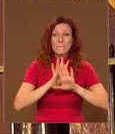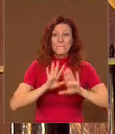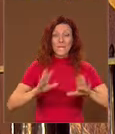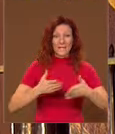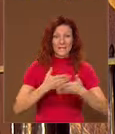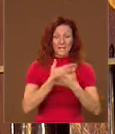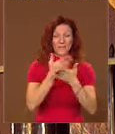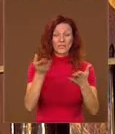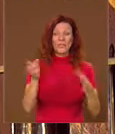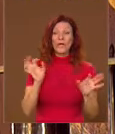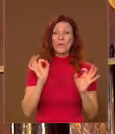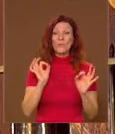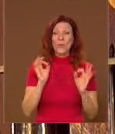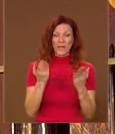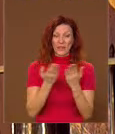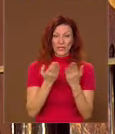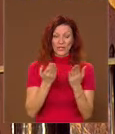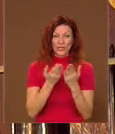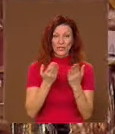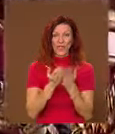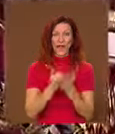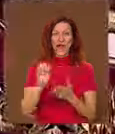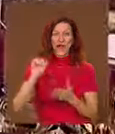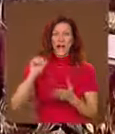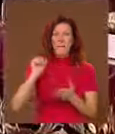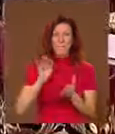Сега ще чуем апостолското послание.